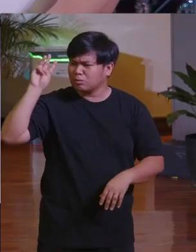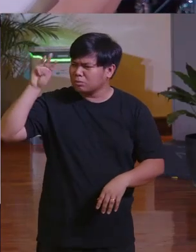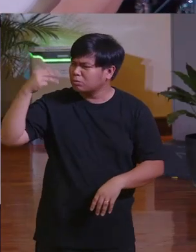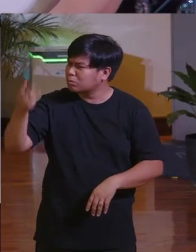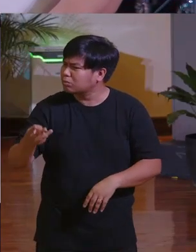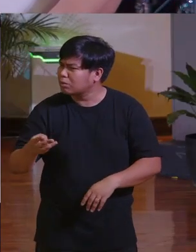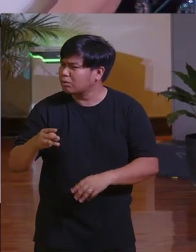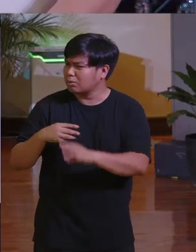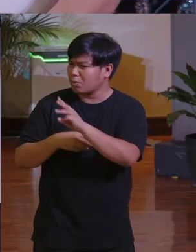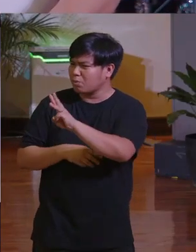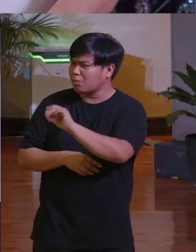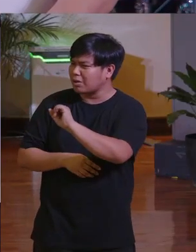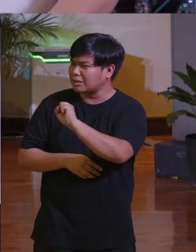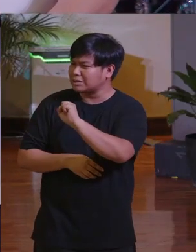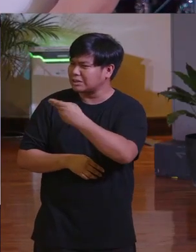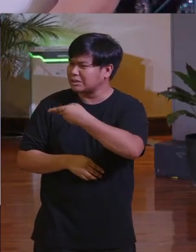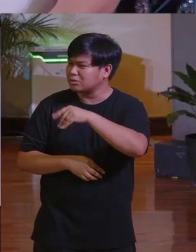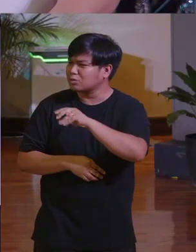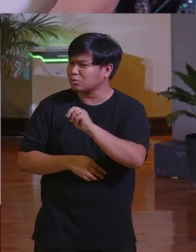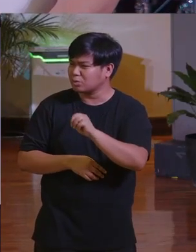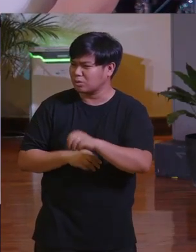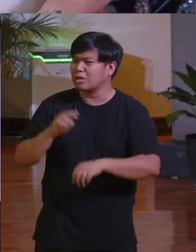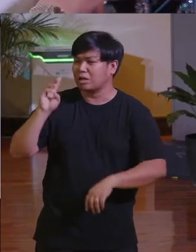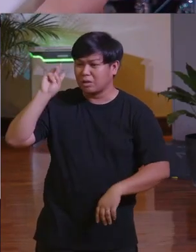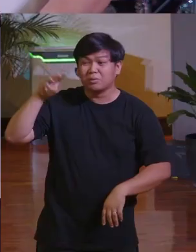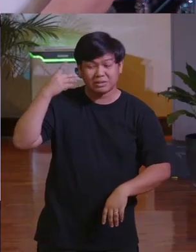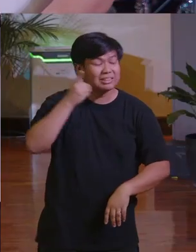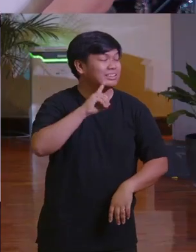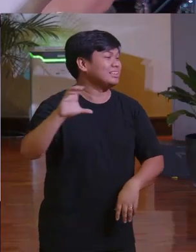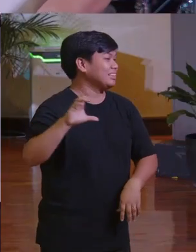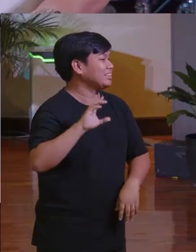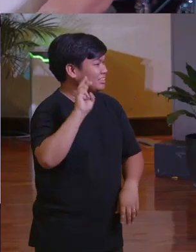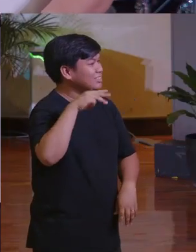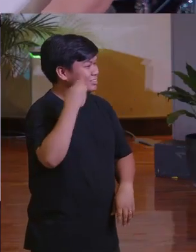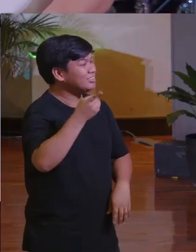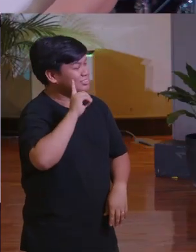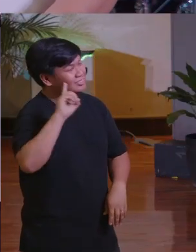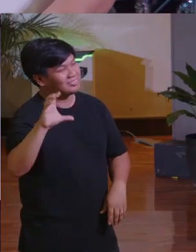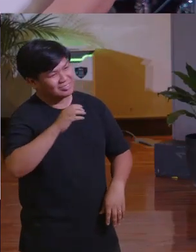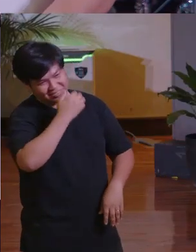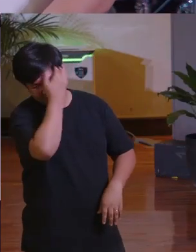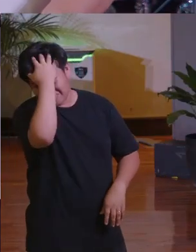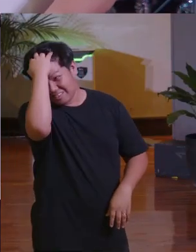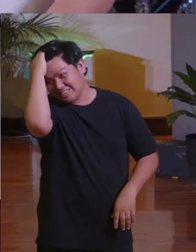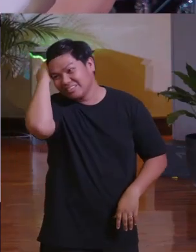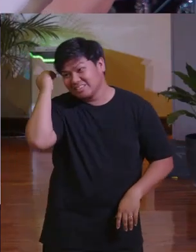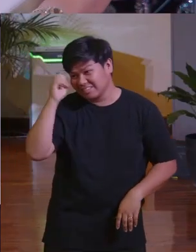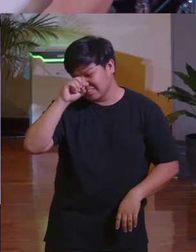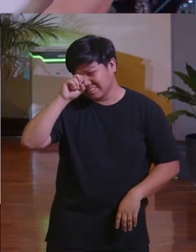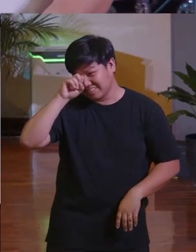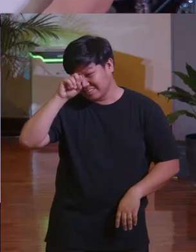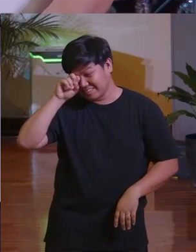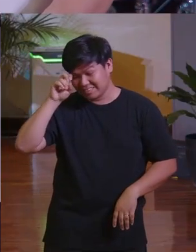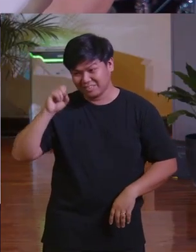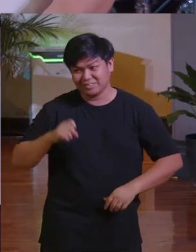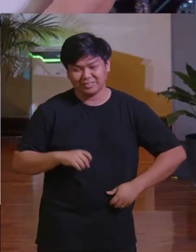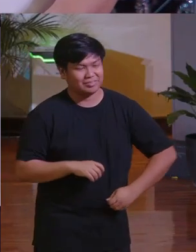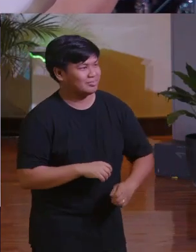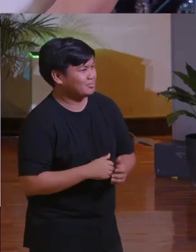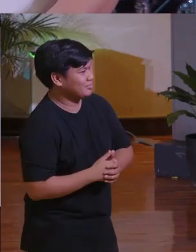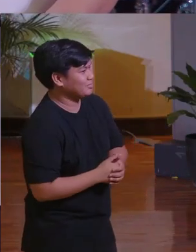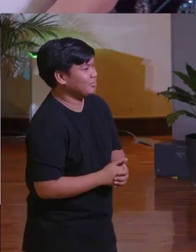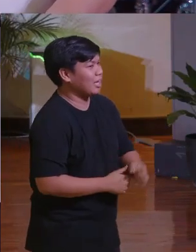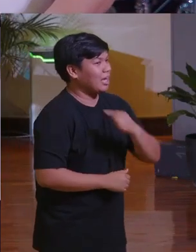Meron pong kaibigan ng high school ako, ang pangalan niya, Washington,